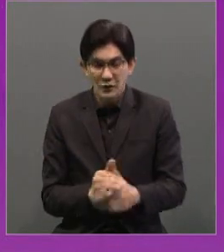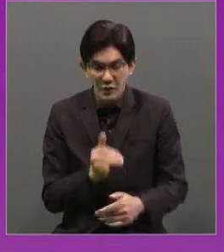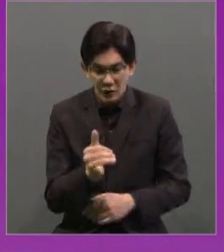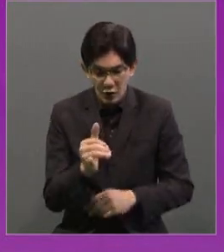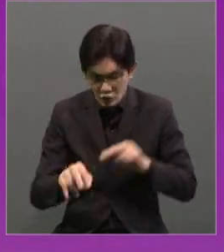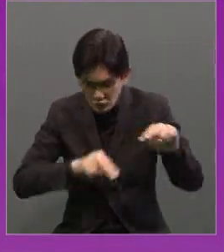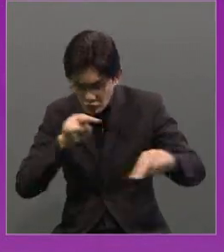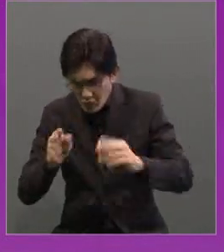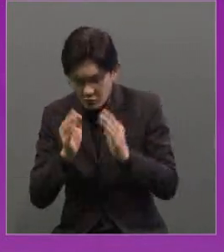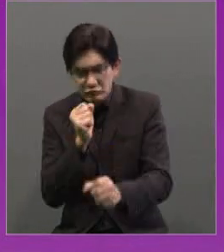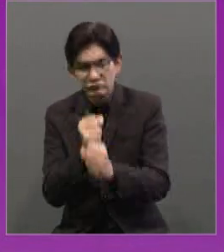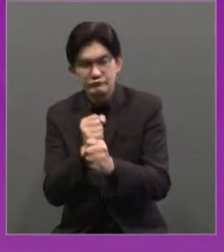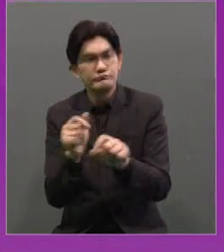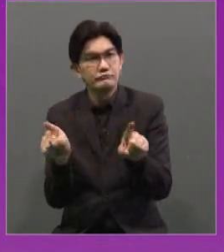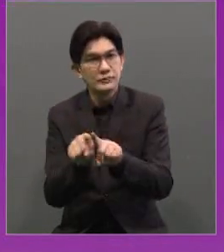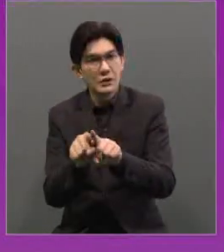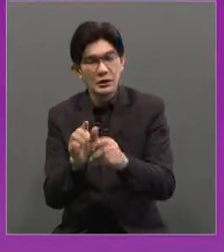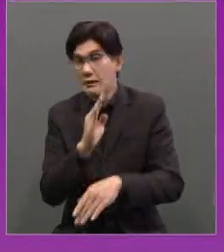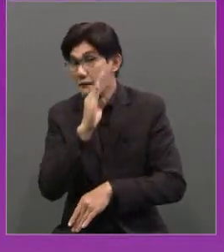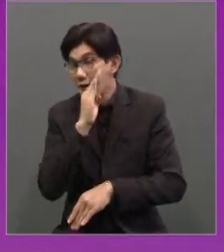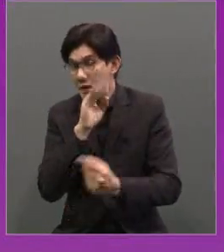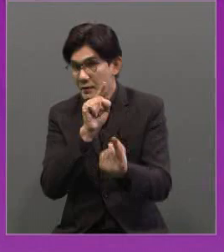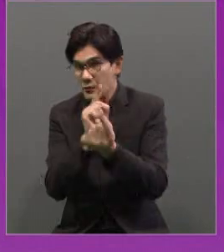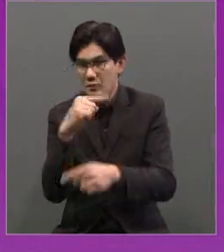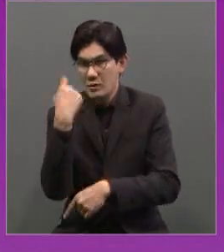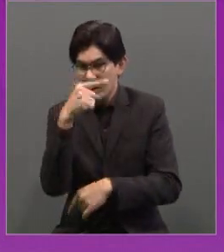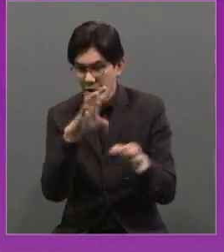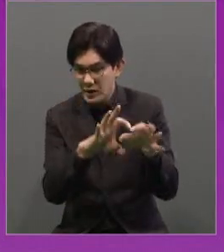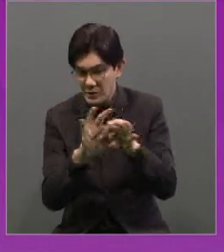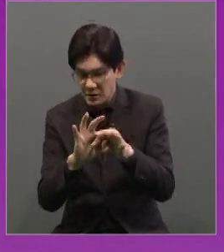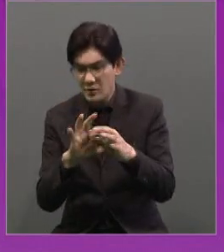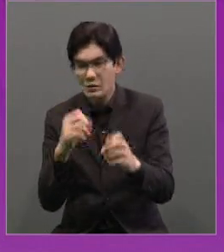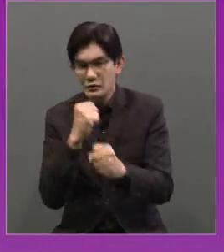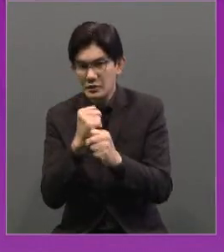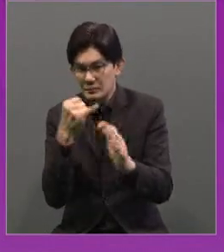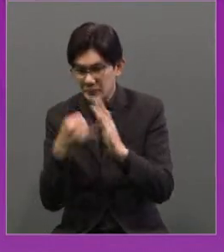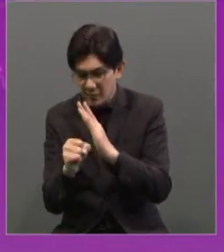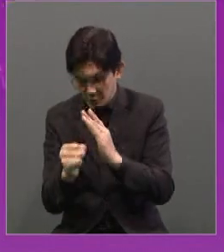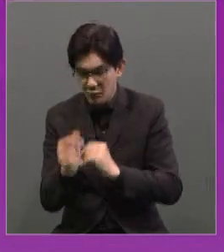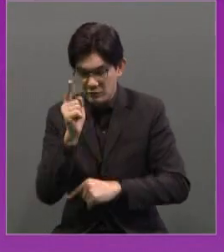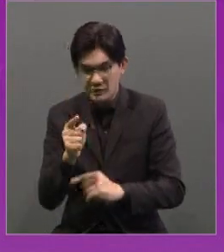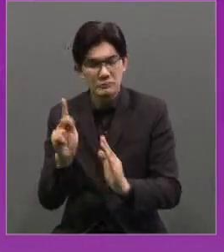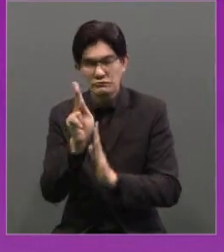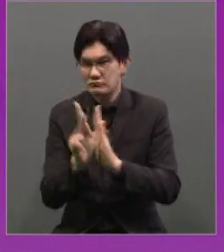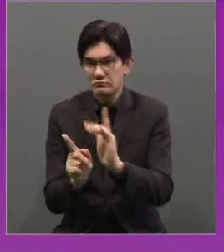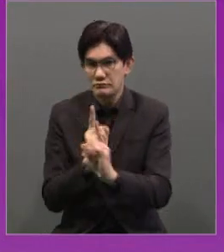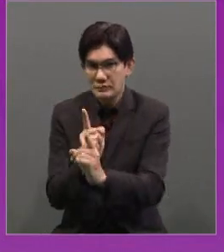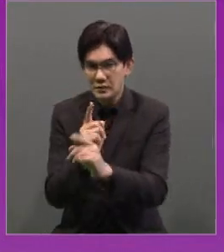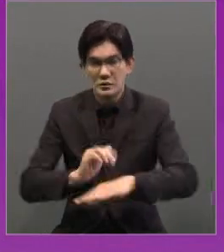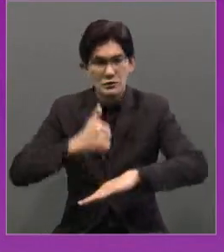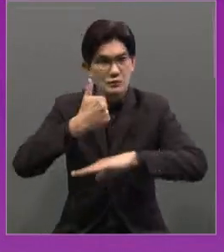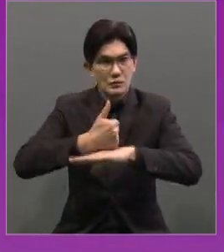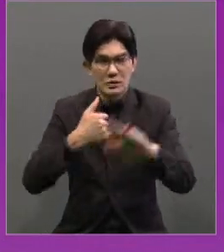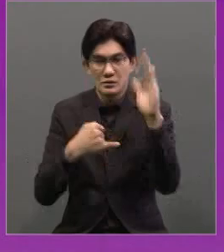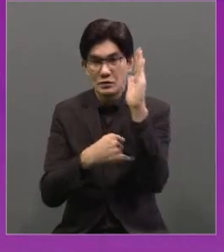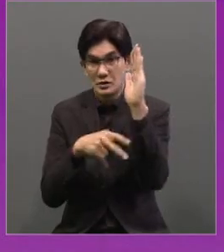เรื่องของเจ้าหน้าที่ในพื้นที่ด้วยนะคะถ้าพบว่าใครไปมีส่วนเกี่ยวข้องดำเนินการขั้นเด็ดขาดนะคะดูทางผู้ว่าราช